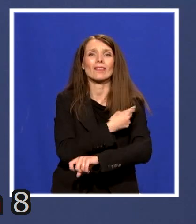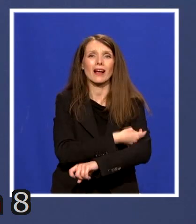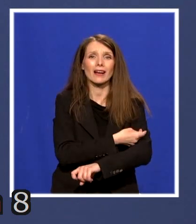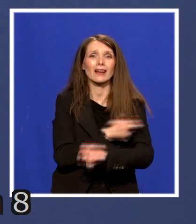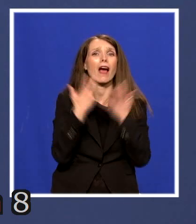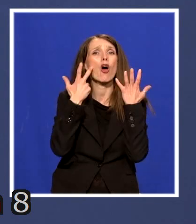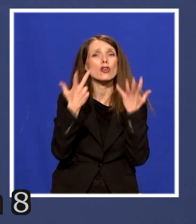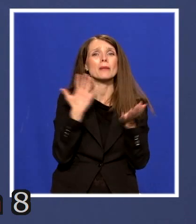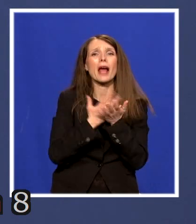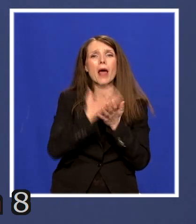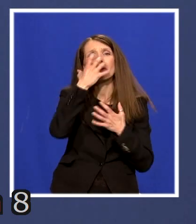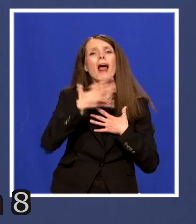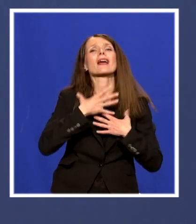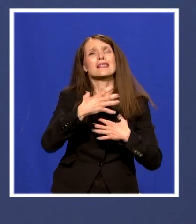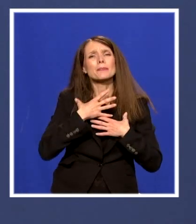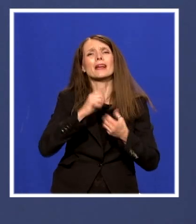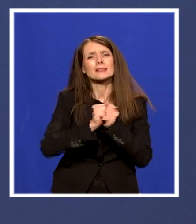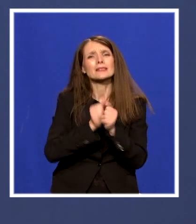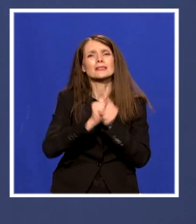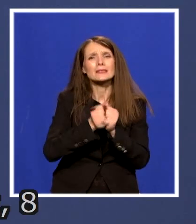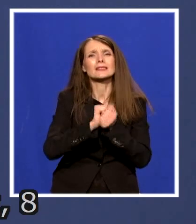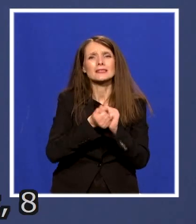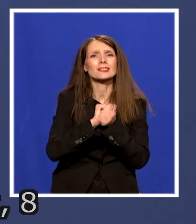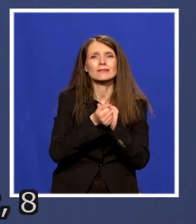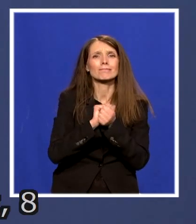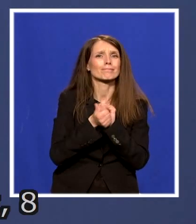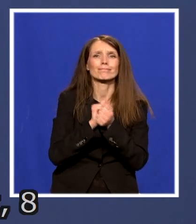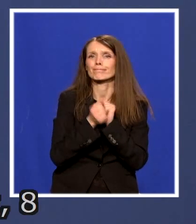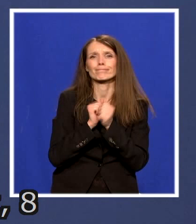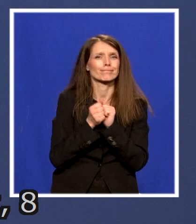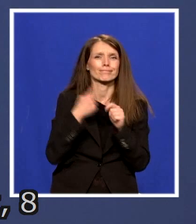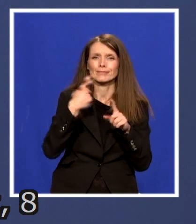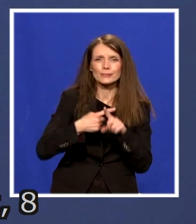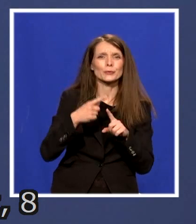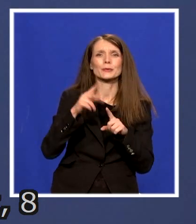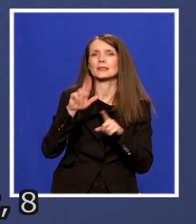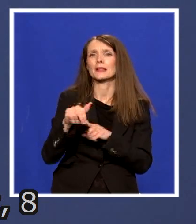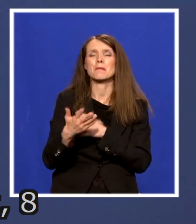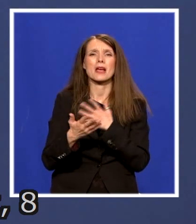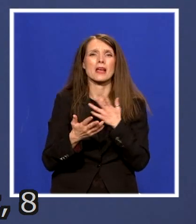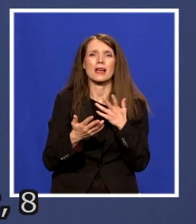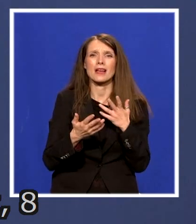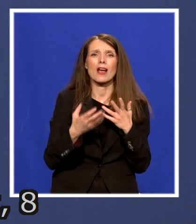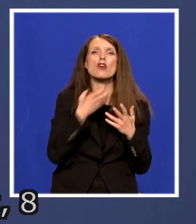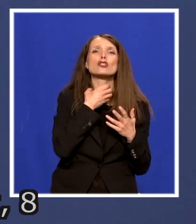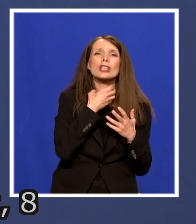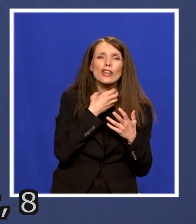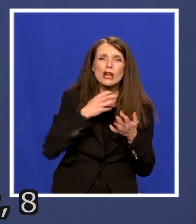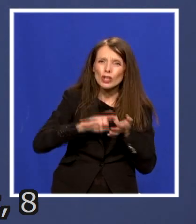8 dana je bila na respiratoru, propratne tegobe sa štitnom